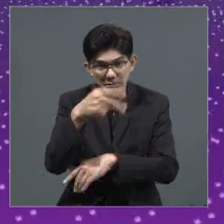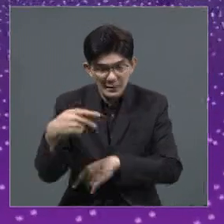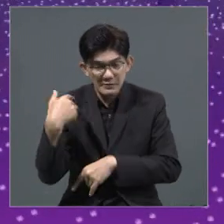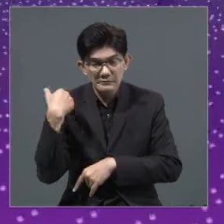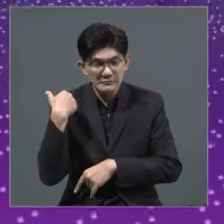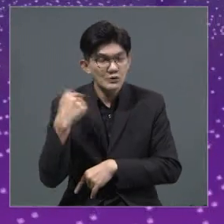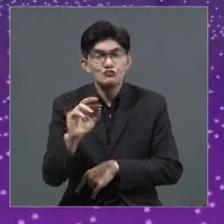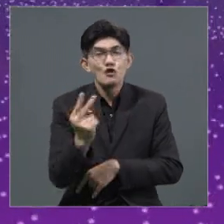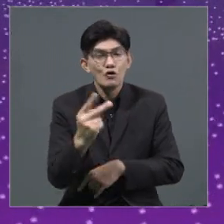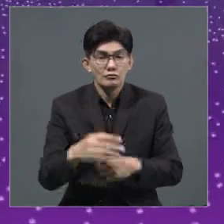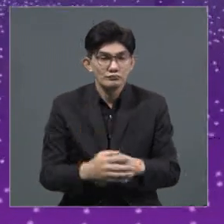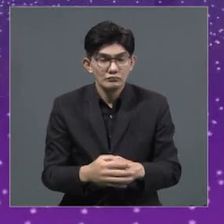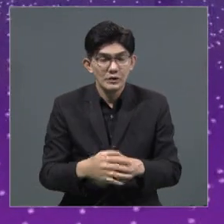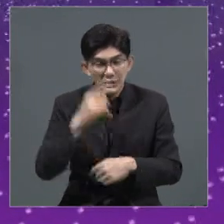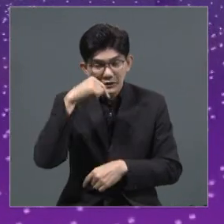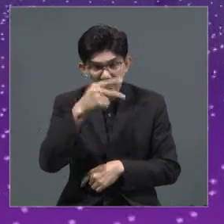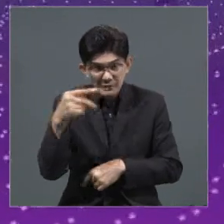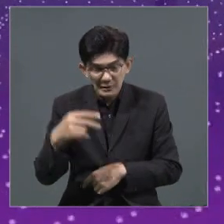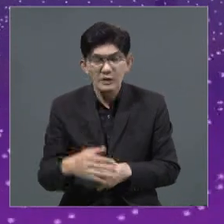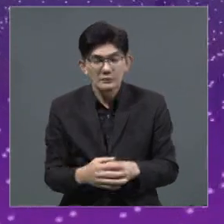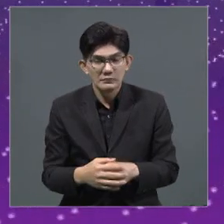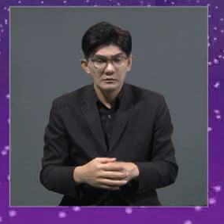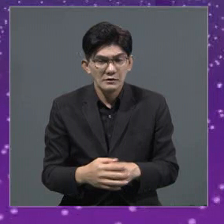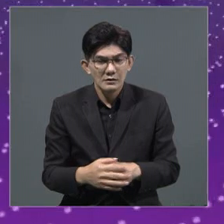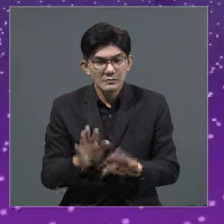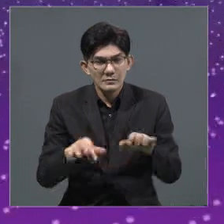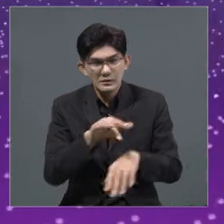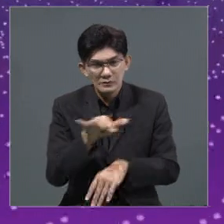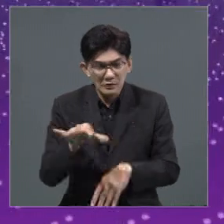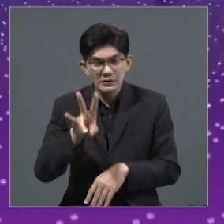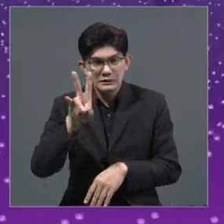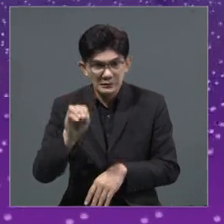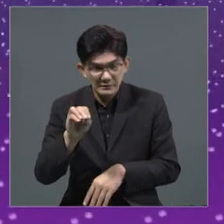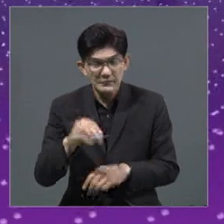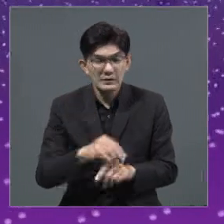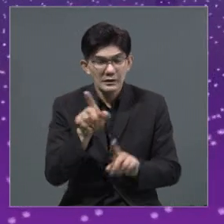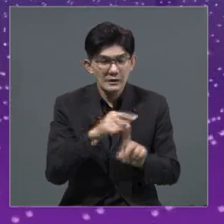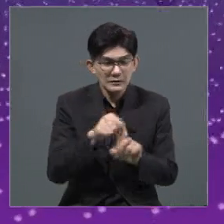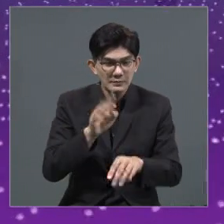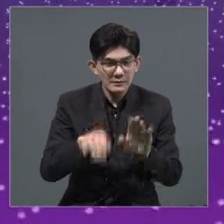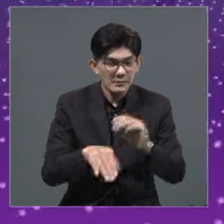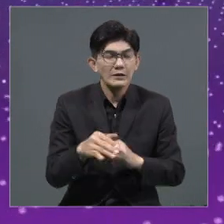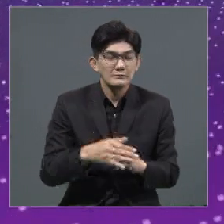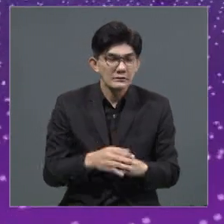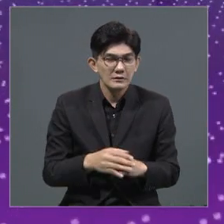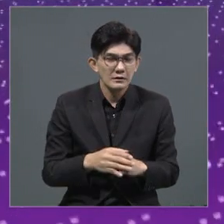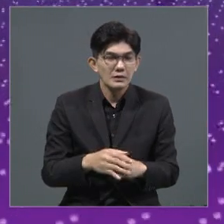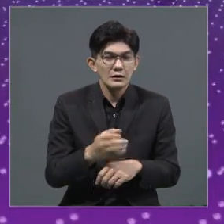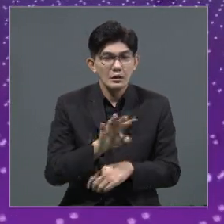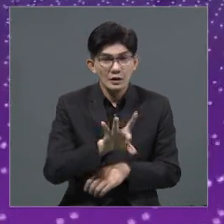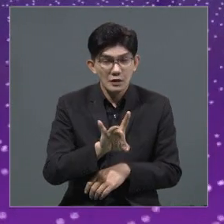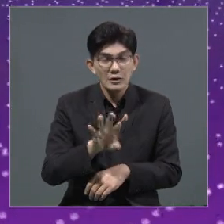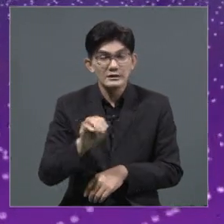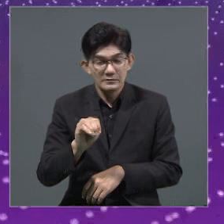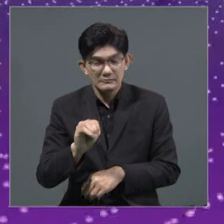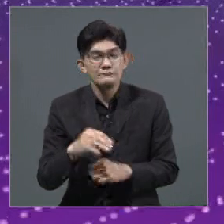ชาวต่างชาติอยู่ด้วยข้อความภาษาไทยเนี่ยโคต้าจะได้ไม่เกิน 70ตัวอักษรแต่ถ้าเป็นภาษาอังกฤษนี่ได้อีก 2เท่าเลยอส่งข้อความ